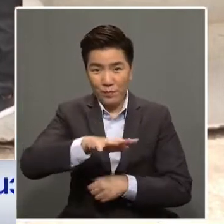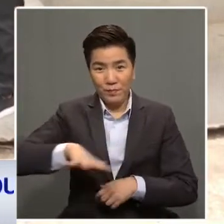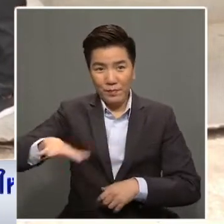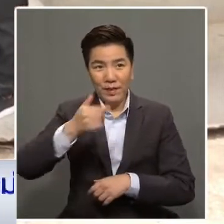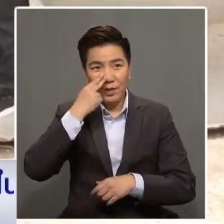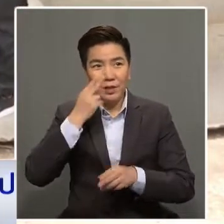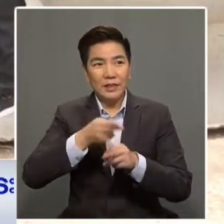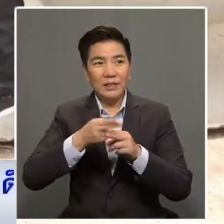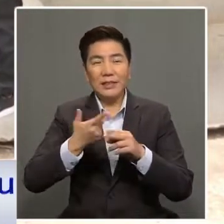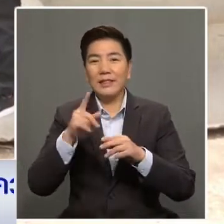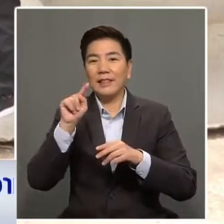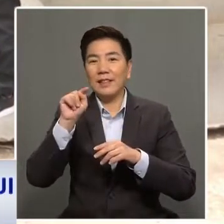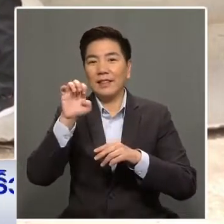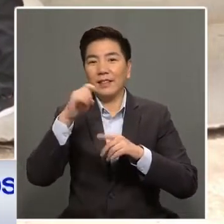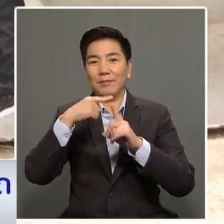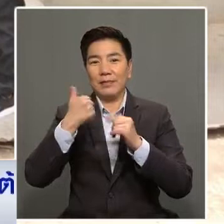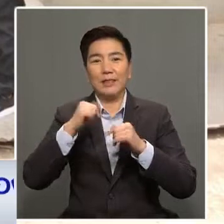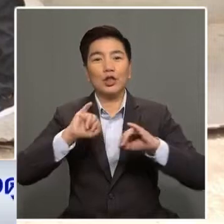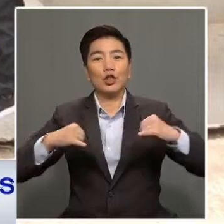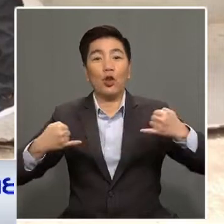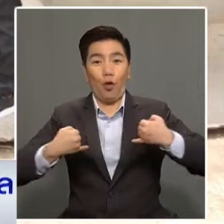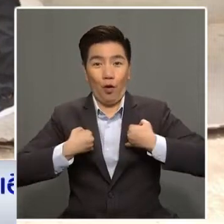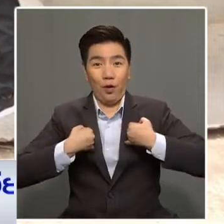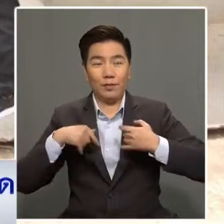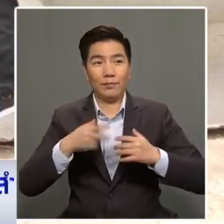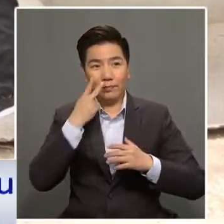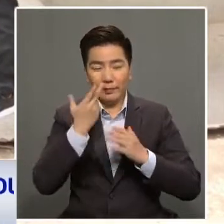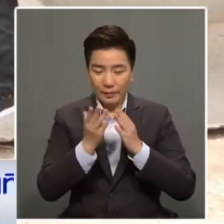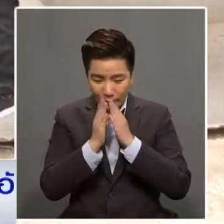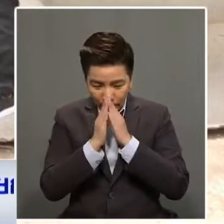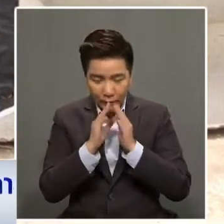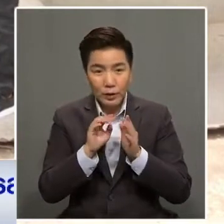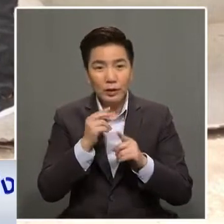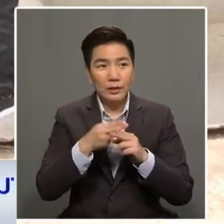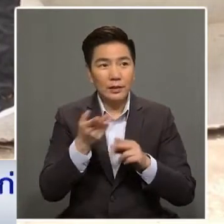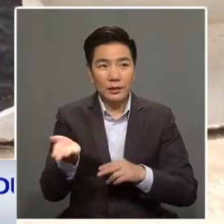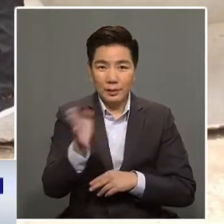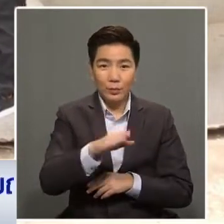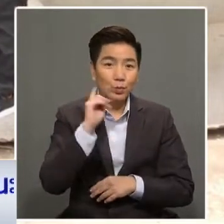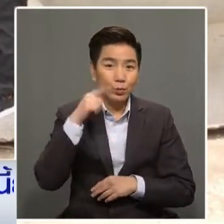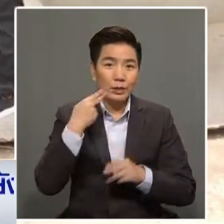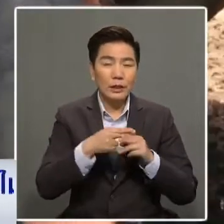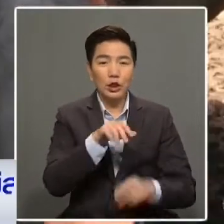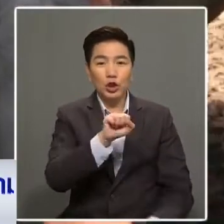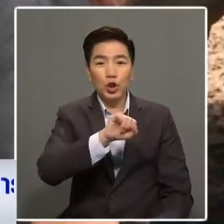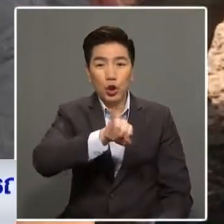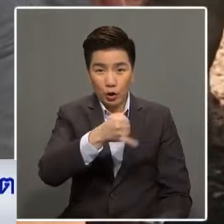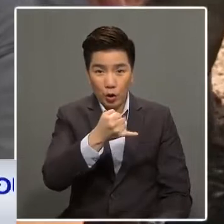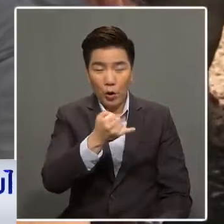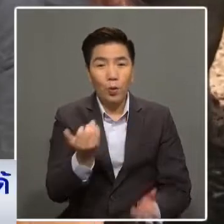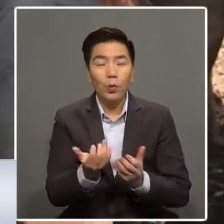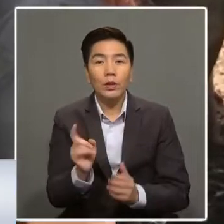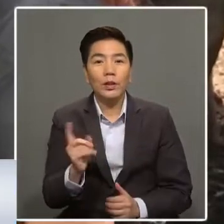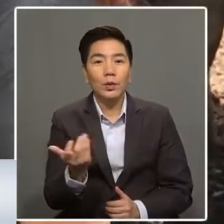บกับเฮียตีนะครับซึ่งเป็นเจ้าของ สวัสดีครับเฮียตีครับ สจ.สุนิสา อันนี้คือลูกสาวเฮียอยู่